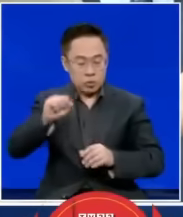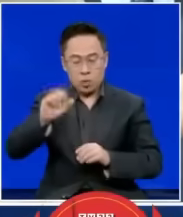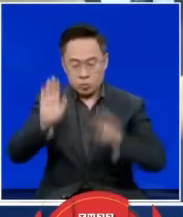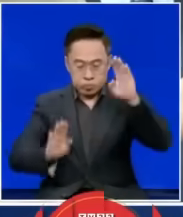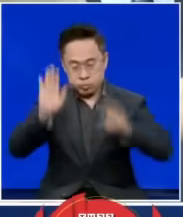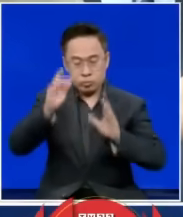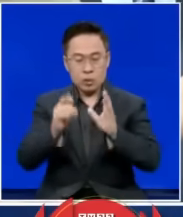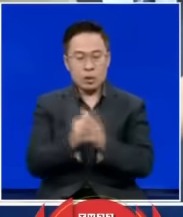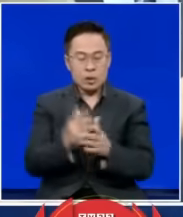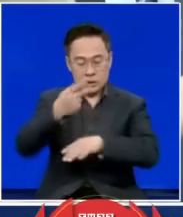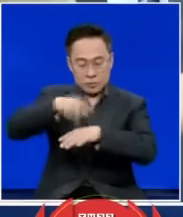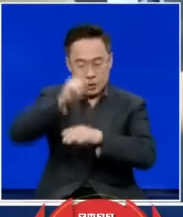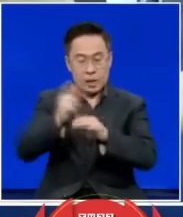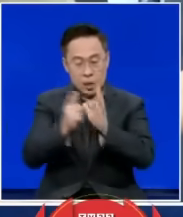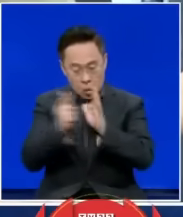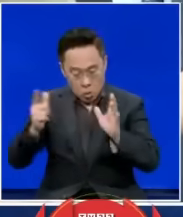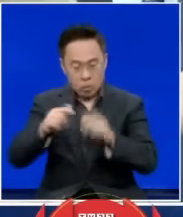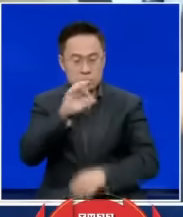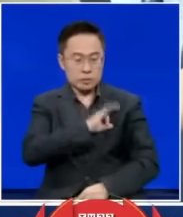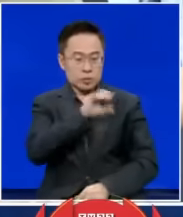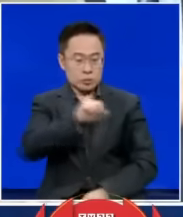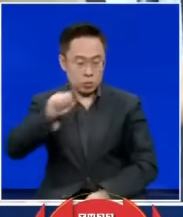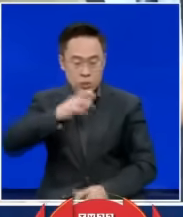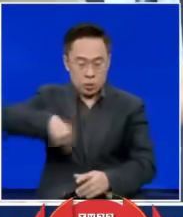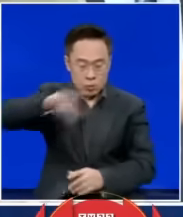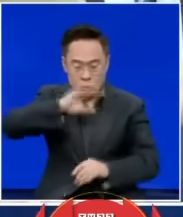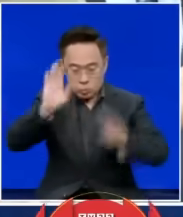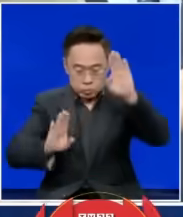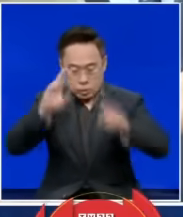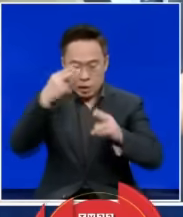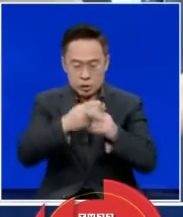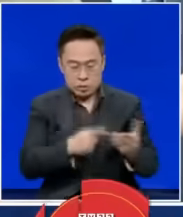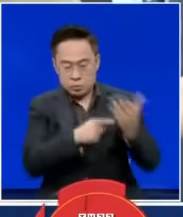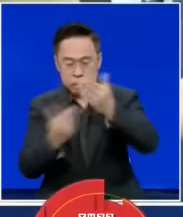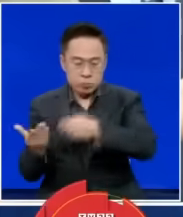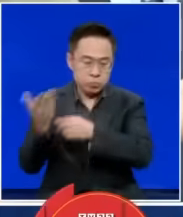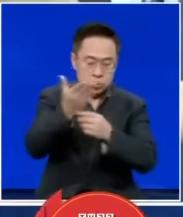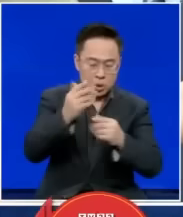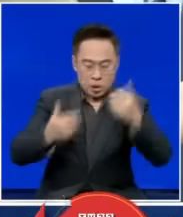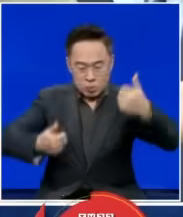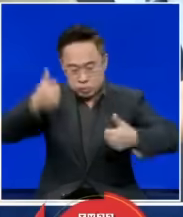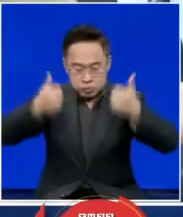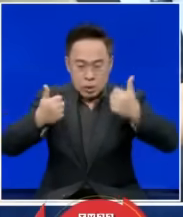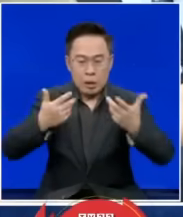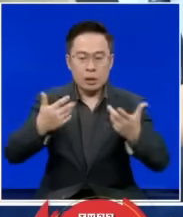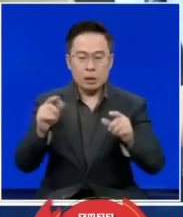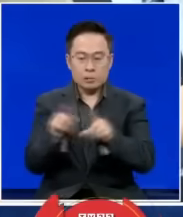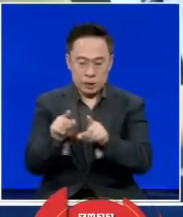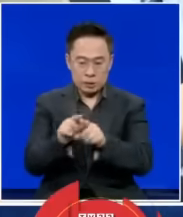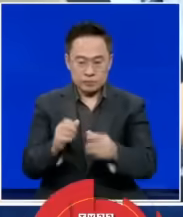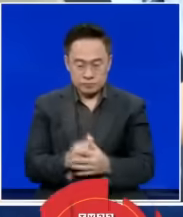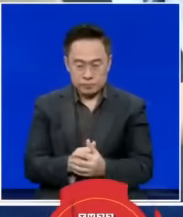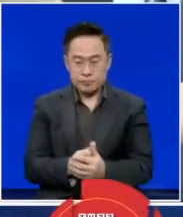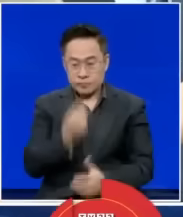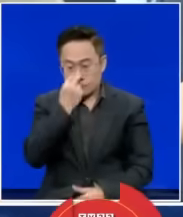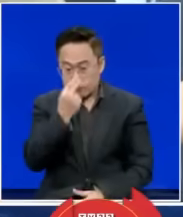ว่าแรงกระเพื่อมมันจะเยอะมากแล้วถามอย่างที่บอกไปว่าถ้าละตำแหน่งประธานไว้ก่อนนะเอาแค่ตำแหน่งรัฐมนตรีถ้า